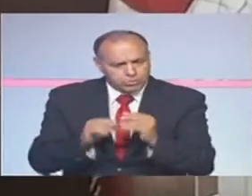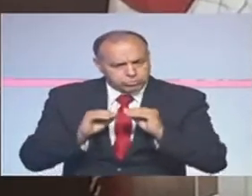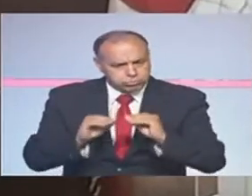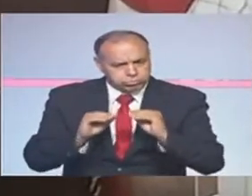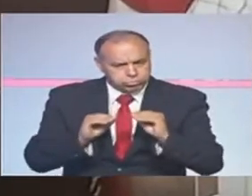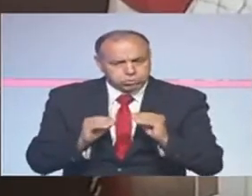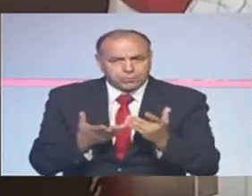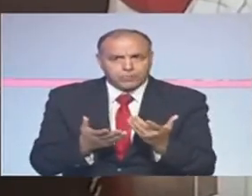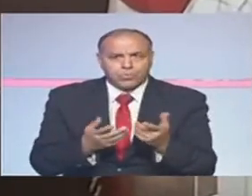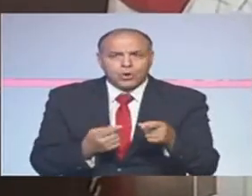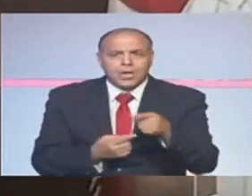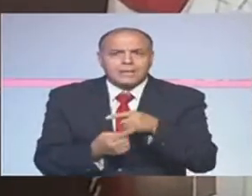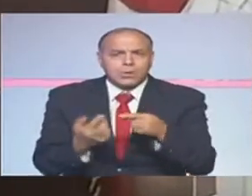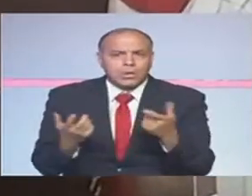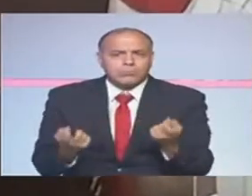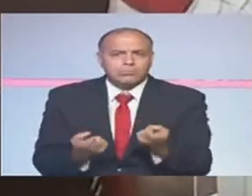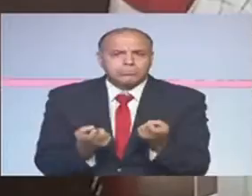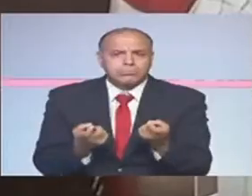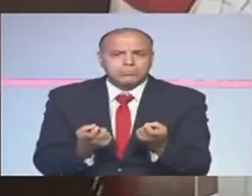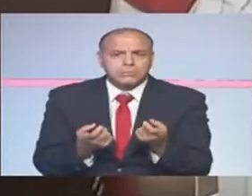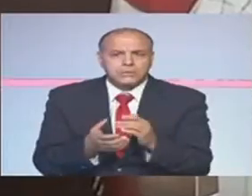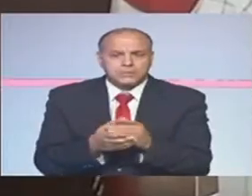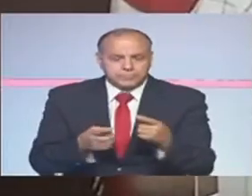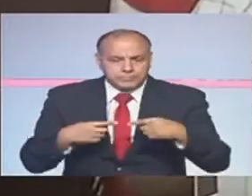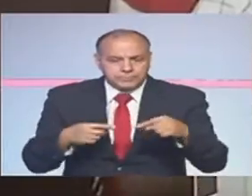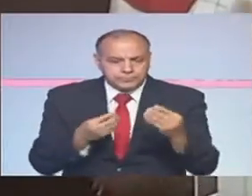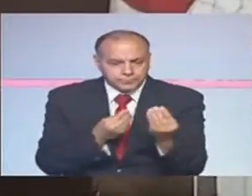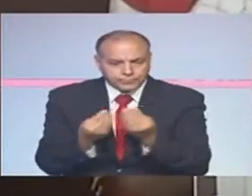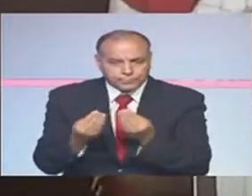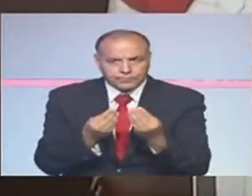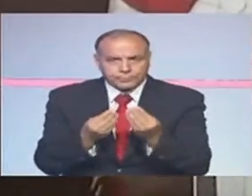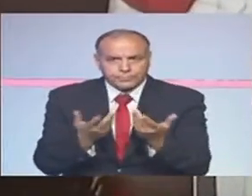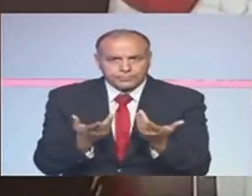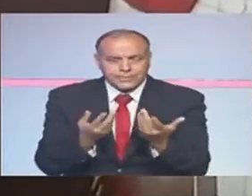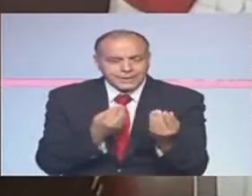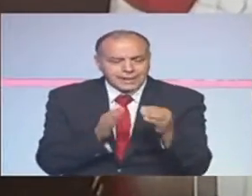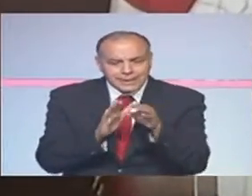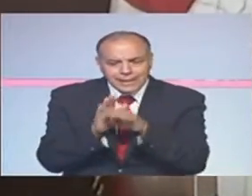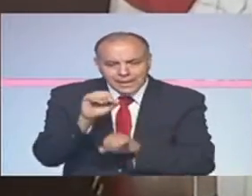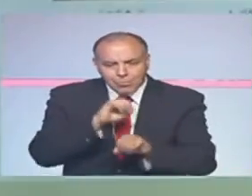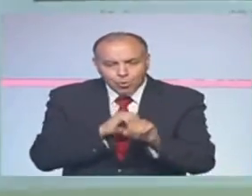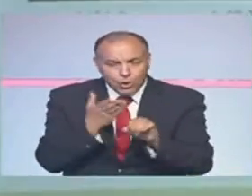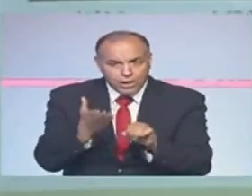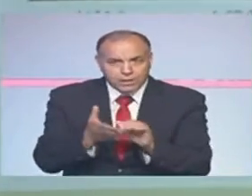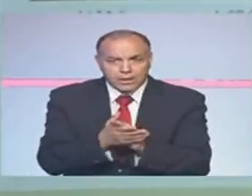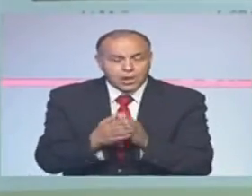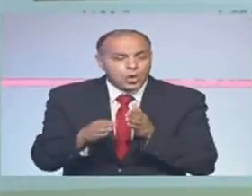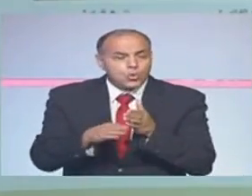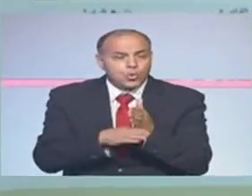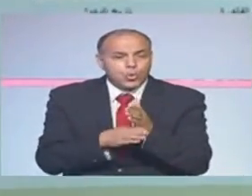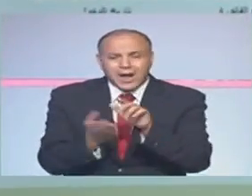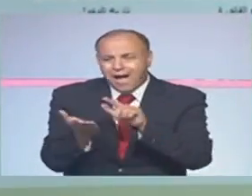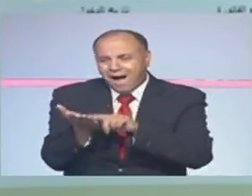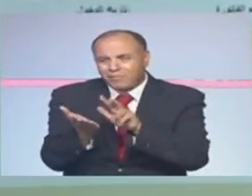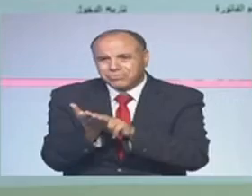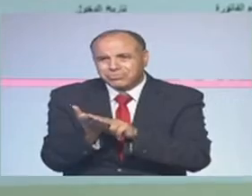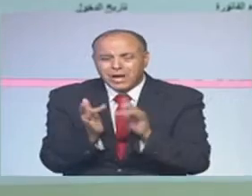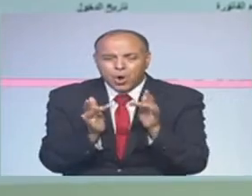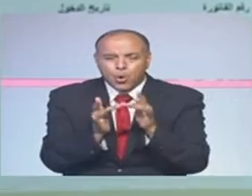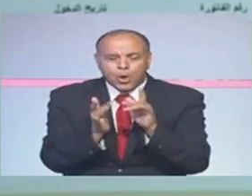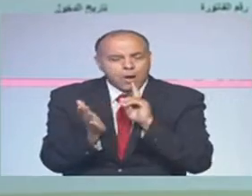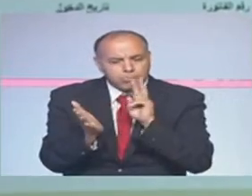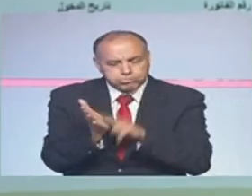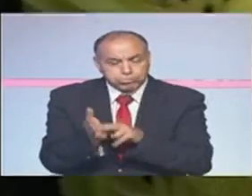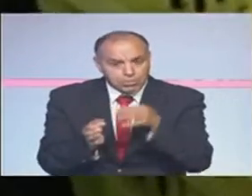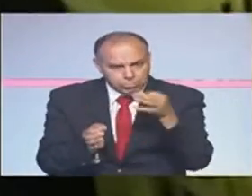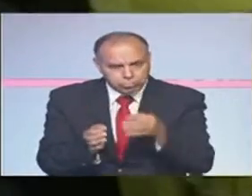دواء او ما اذا مستديره العمليه هذه دخول هذه تطبيقه حيز التنفيذ